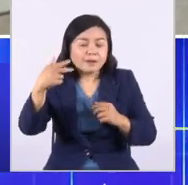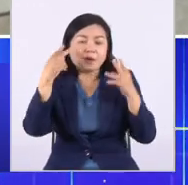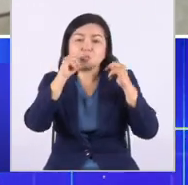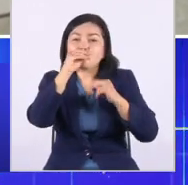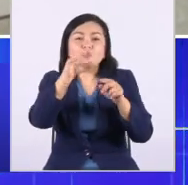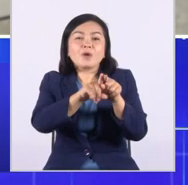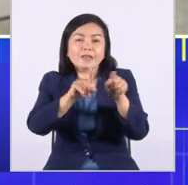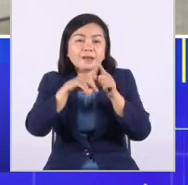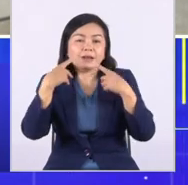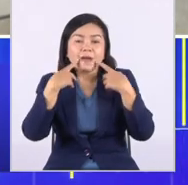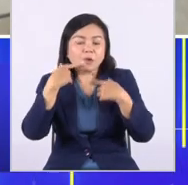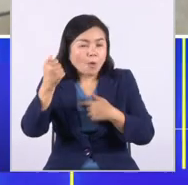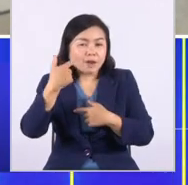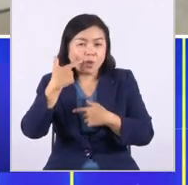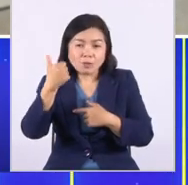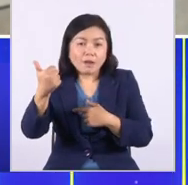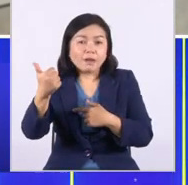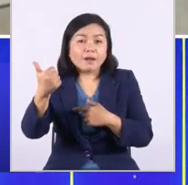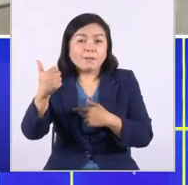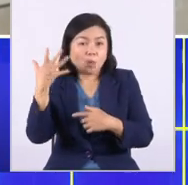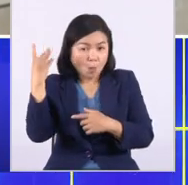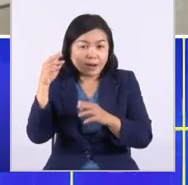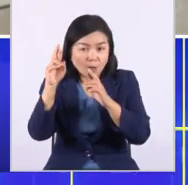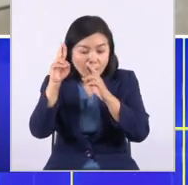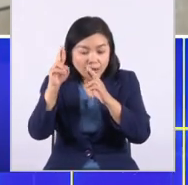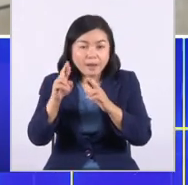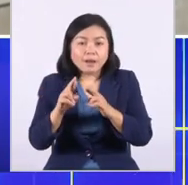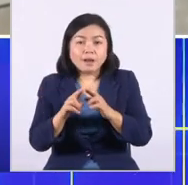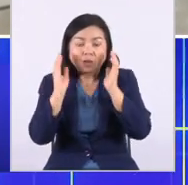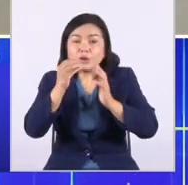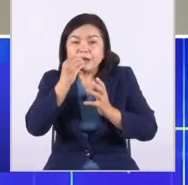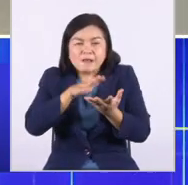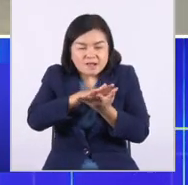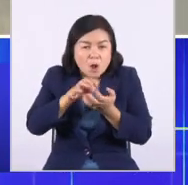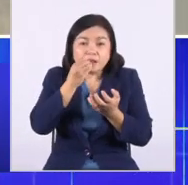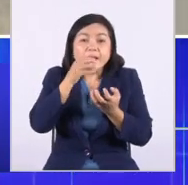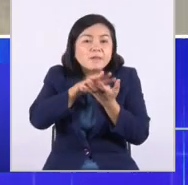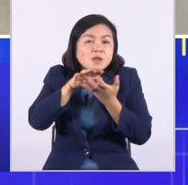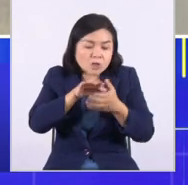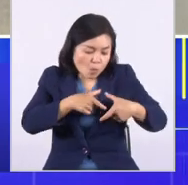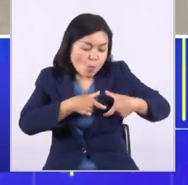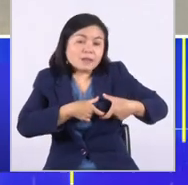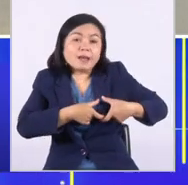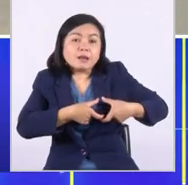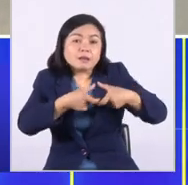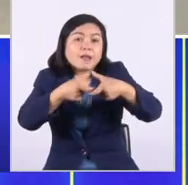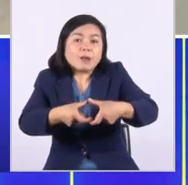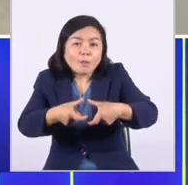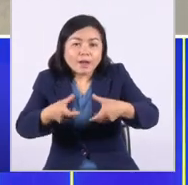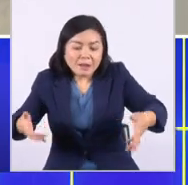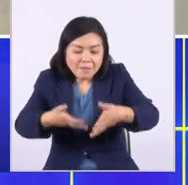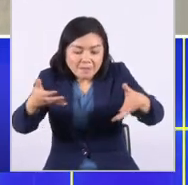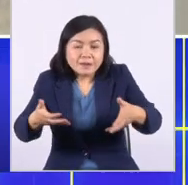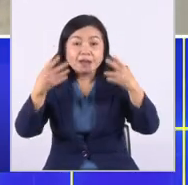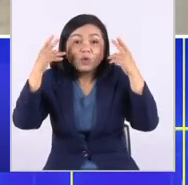มากๆนี่แหละค่ะ ระวังนะเมื่อวานนี้มีคนกินเนี่ยเคี้ยวเนี่ยนะไปเคี้ยวหัวใจนายกป่ะมาดู ปกติแล้วเขาต้องใส่อะ